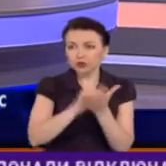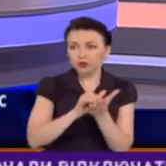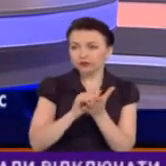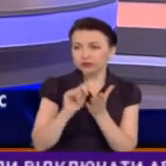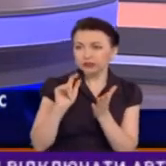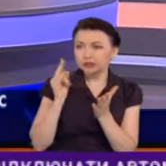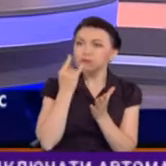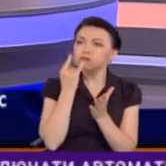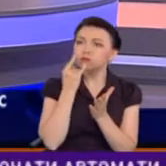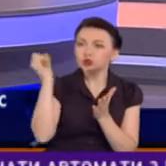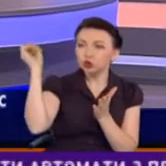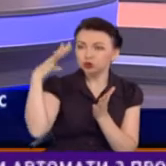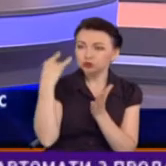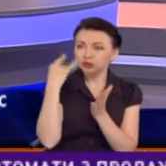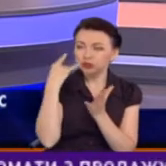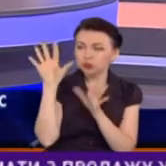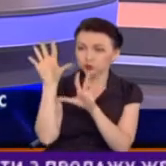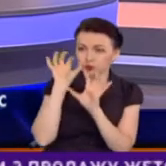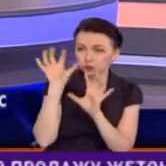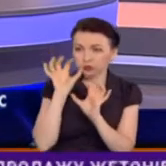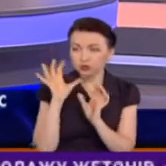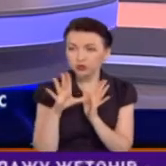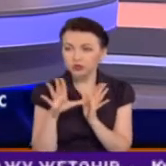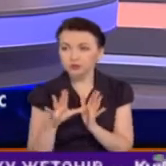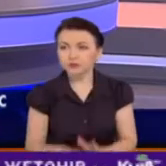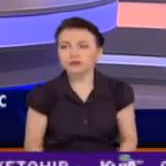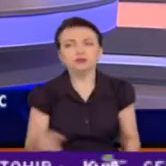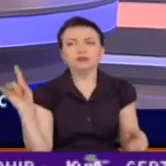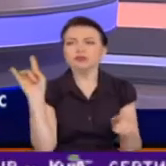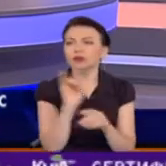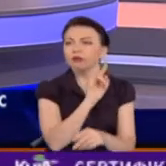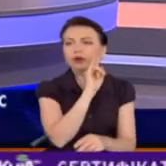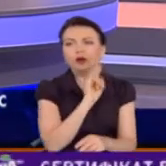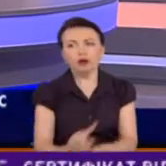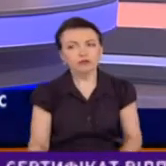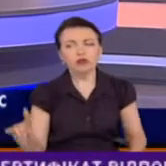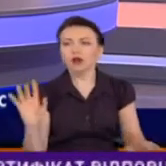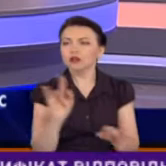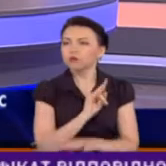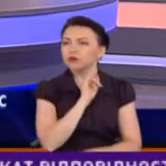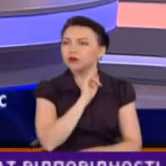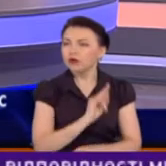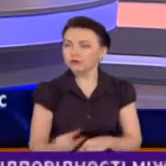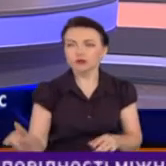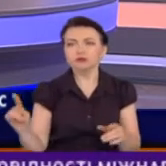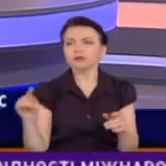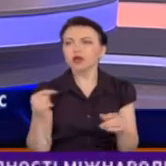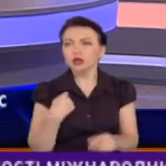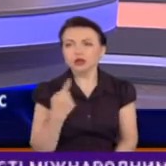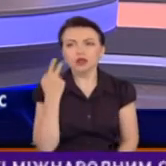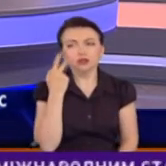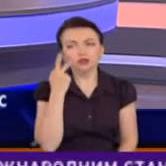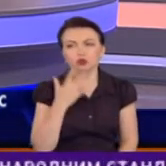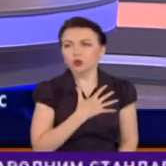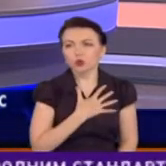років без... Вони переходили. Це абсолютно неправда, не треба вводити в оману, так само, як і з ціною. Я завжди люблю з